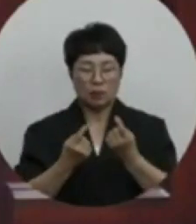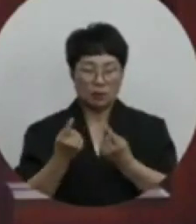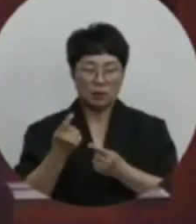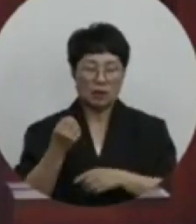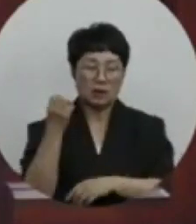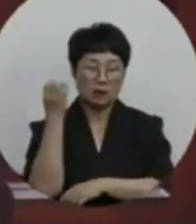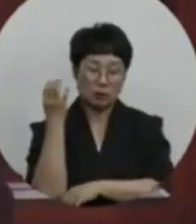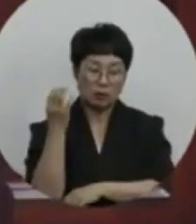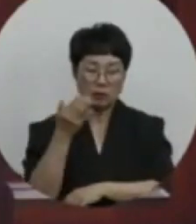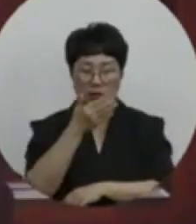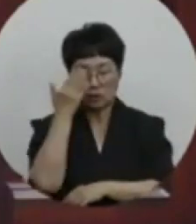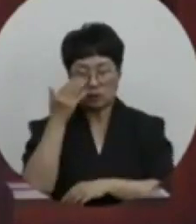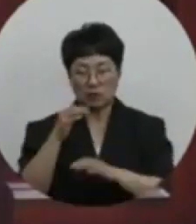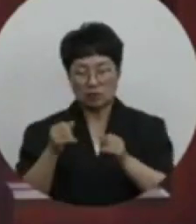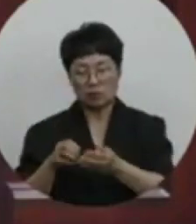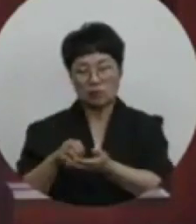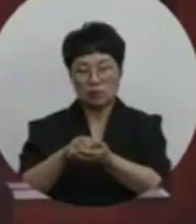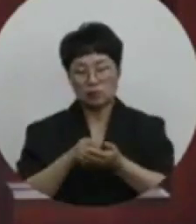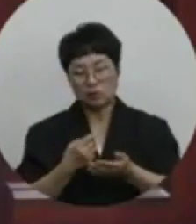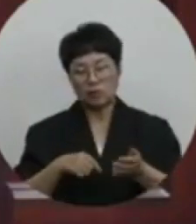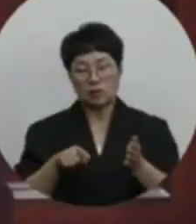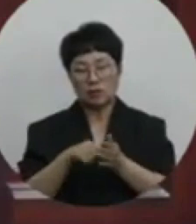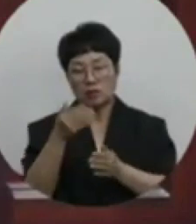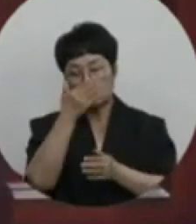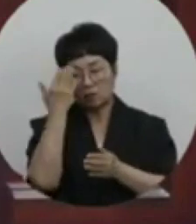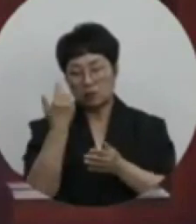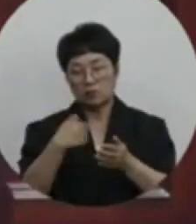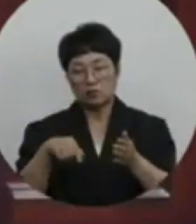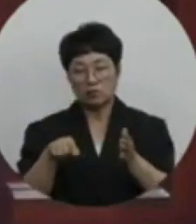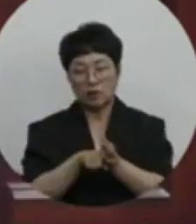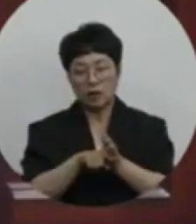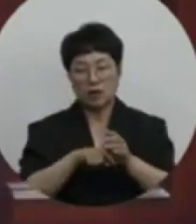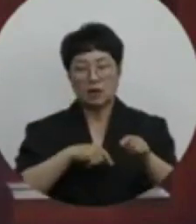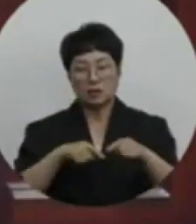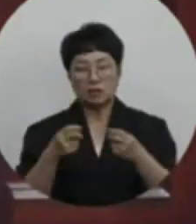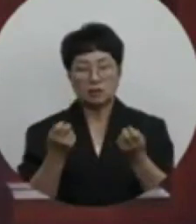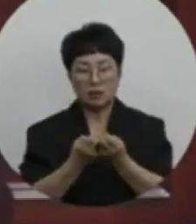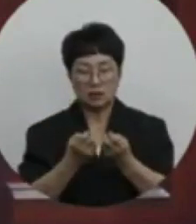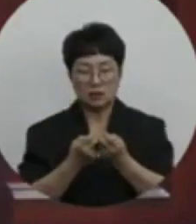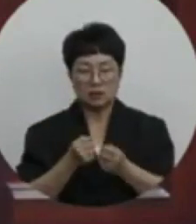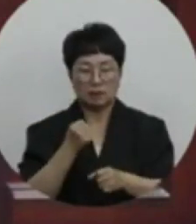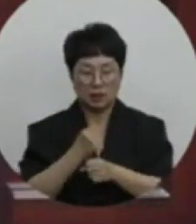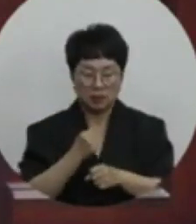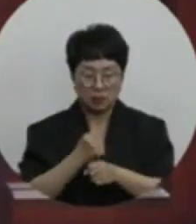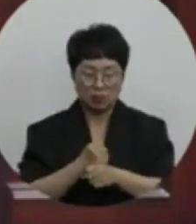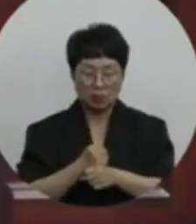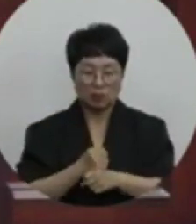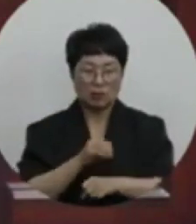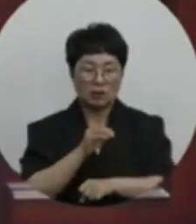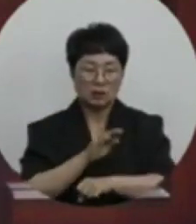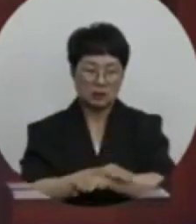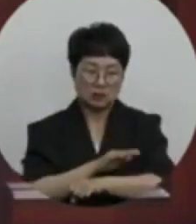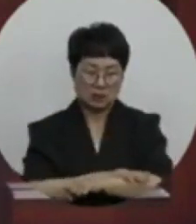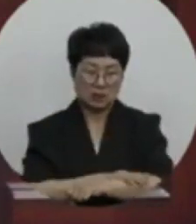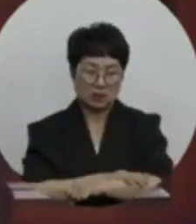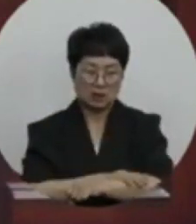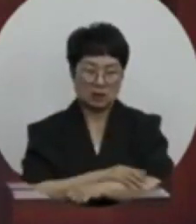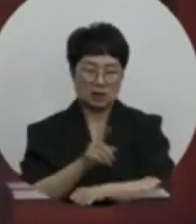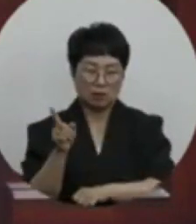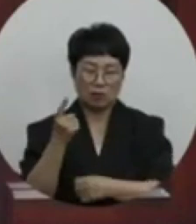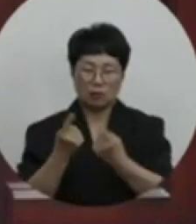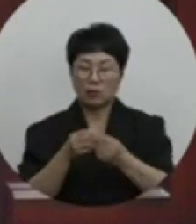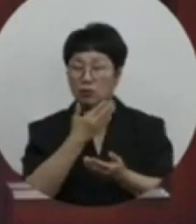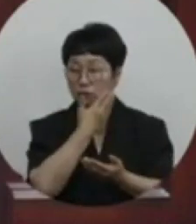청년 인구의 유입을 위해서는 청년들을 위한 청년 정책을 계획하고 실행하는 것이 무엇보다 중요할